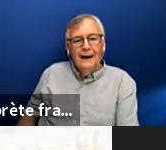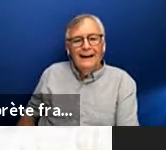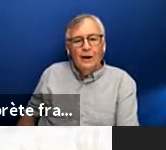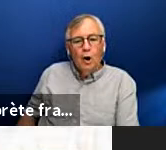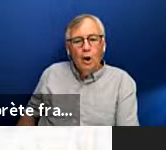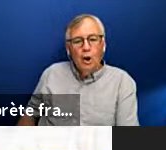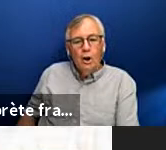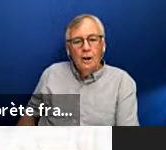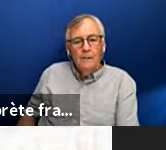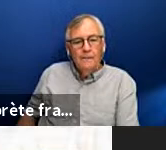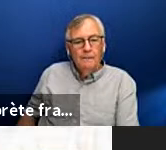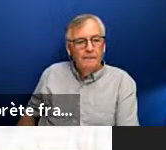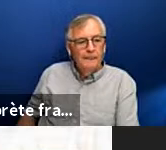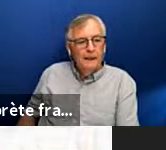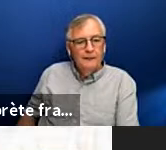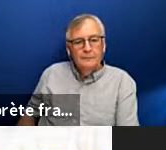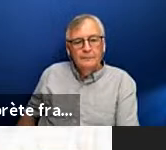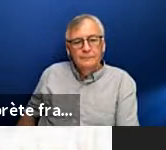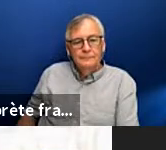À l'école.